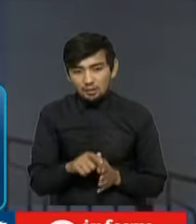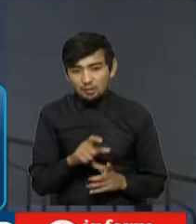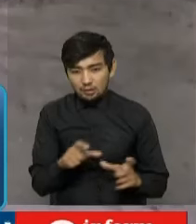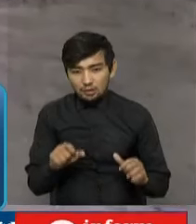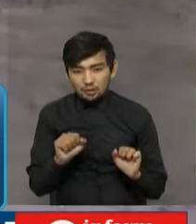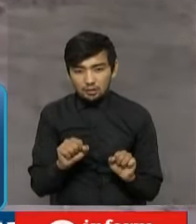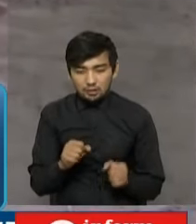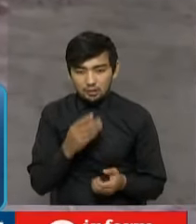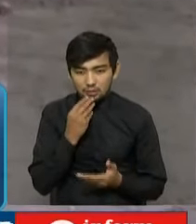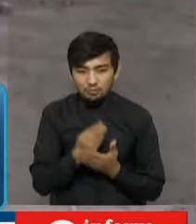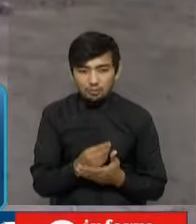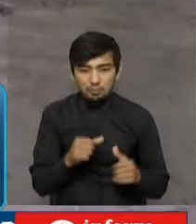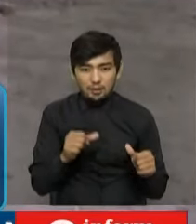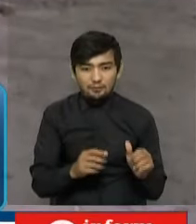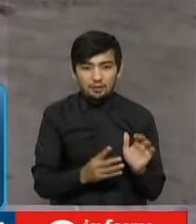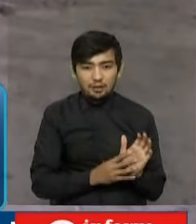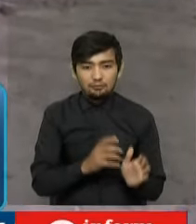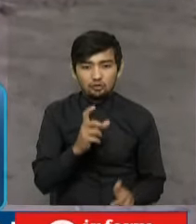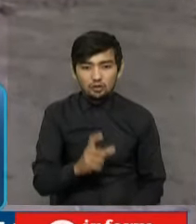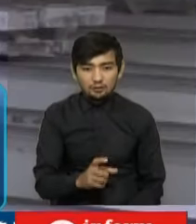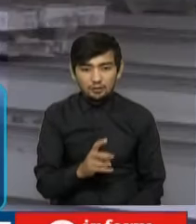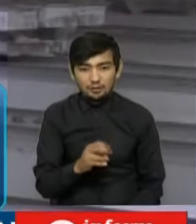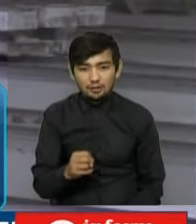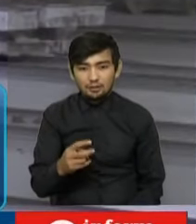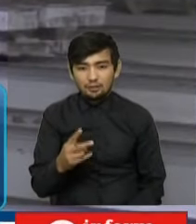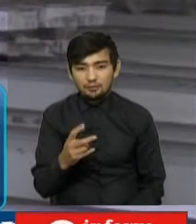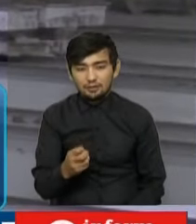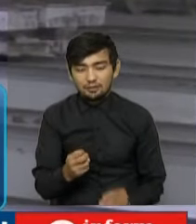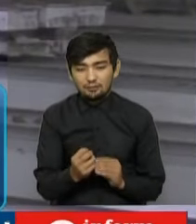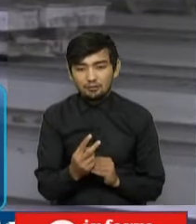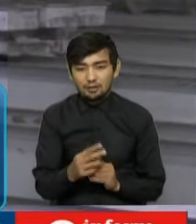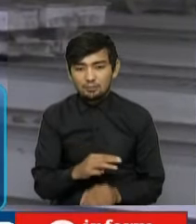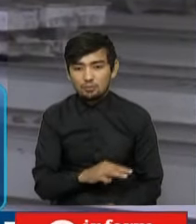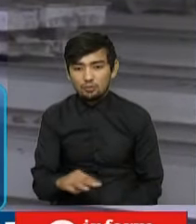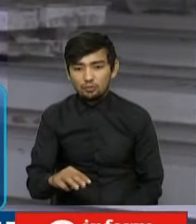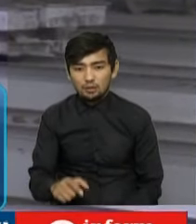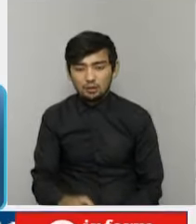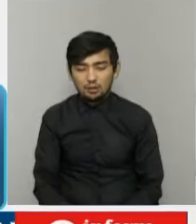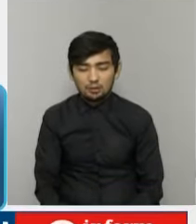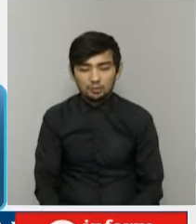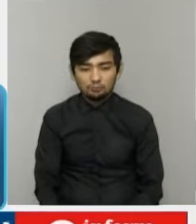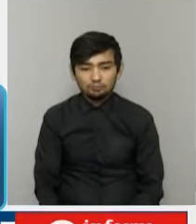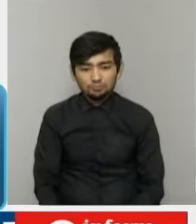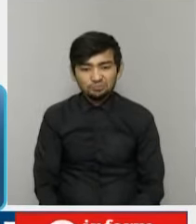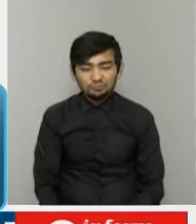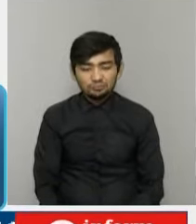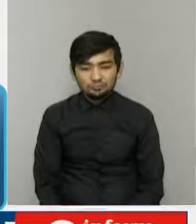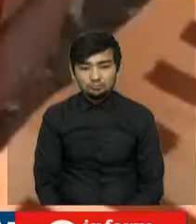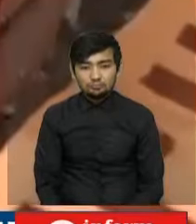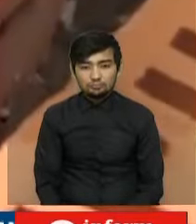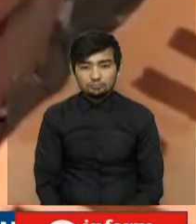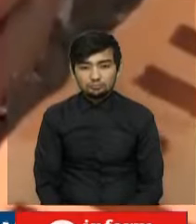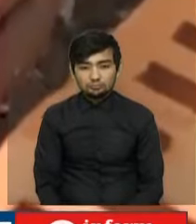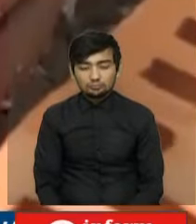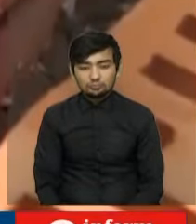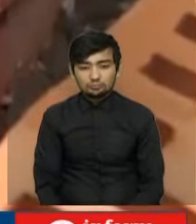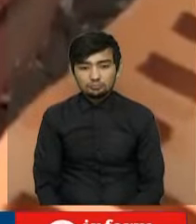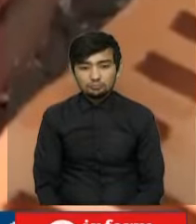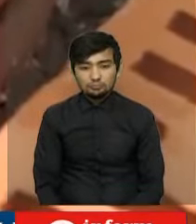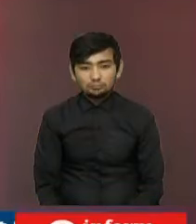защитить свои права 9 потребителей на 212 миллионов тенге. Екатерина Белоусова, Анатолий Бледных,